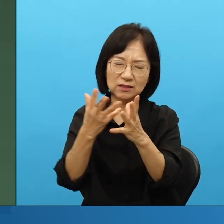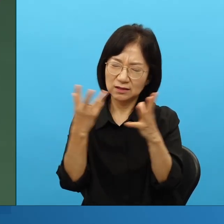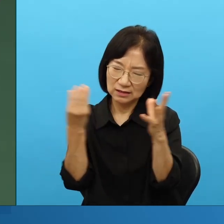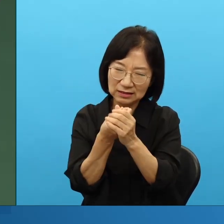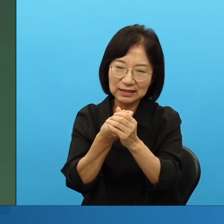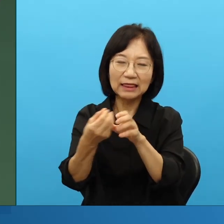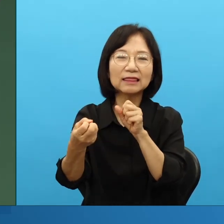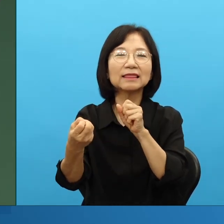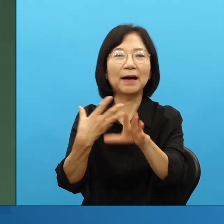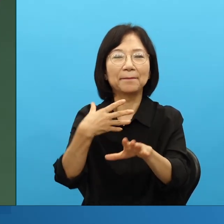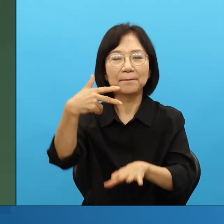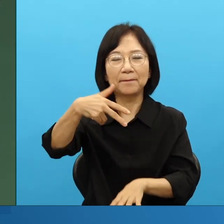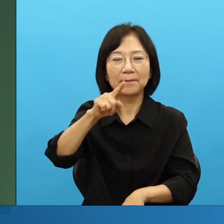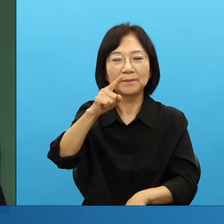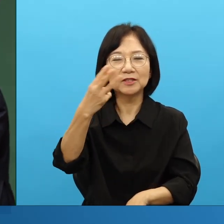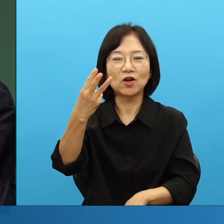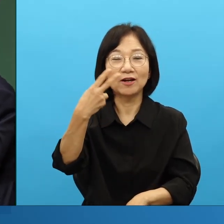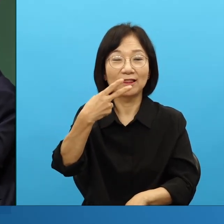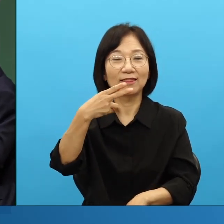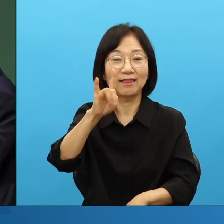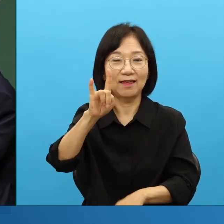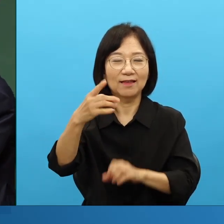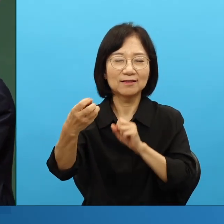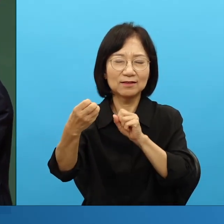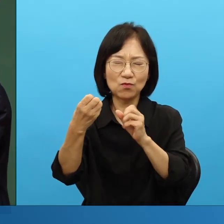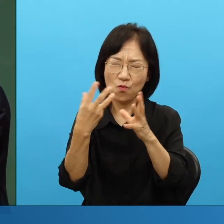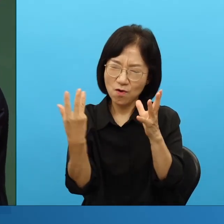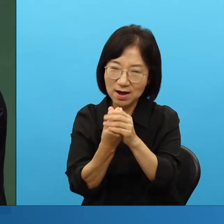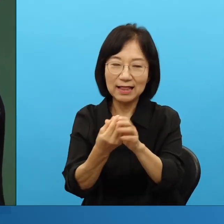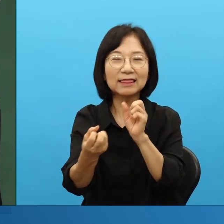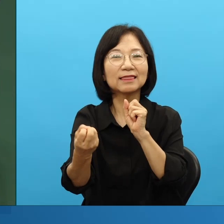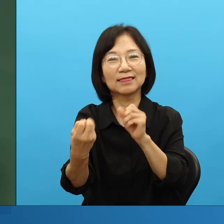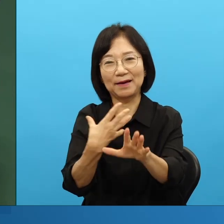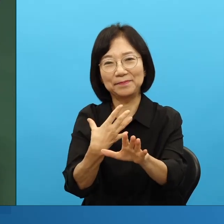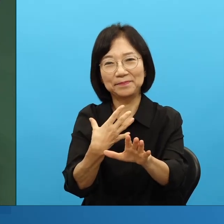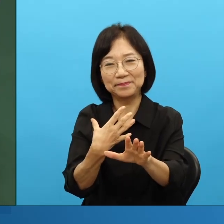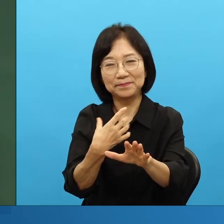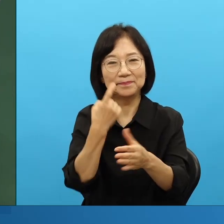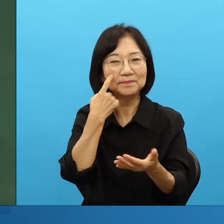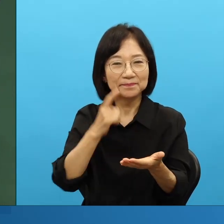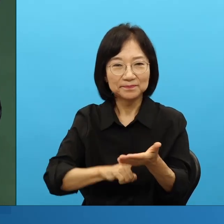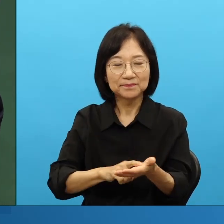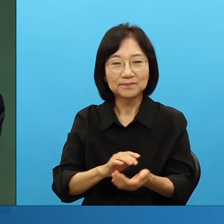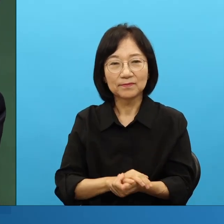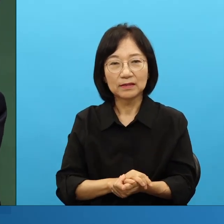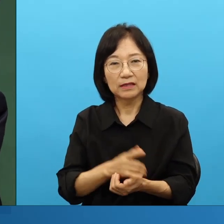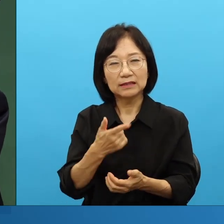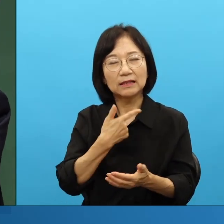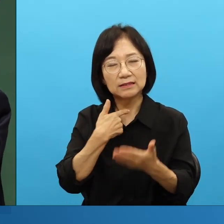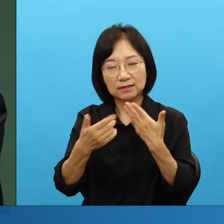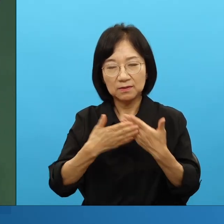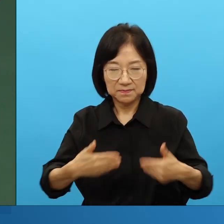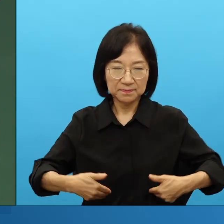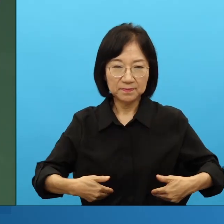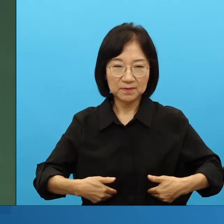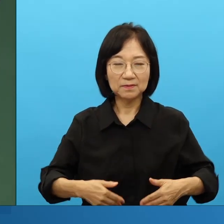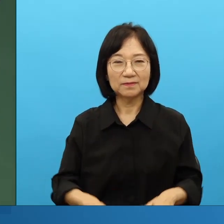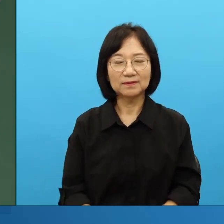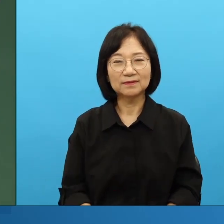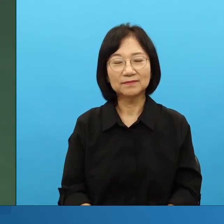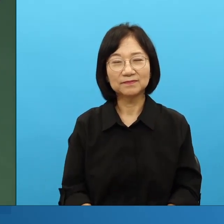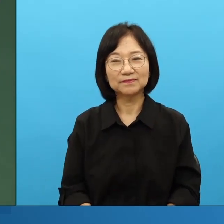이겁니다. 正是这个。 이 사실을 맛보면 정말 놀랍니다. 너무 중요한.